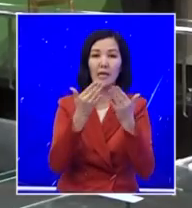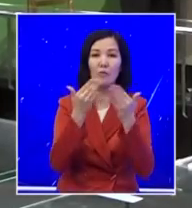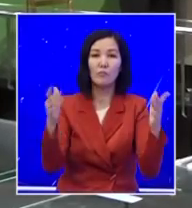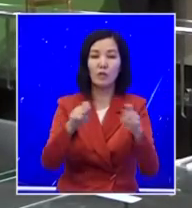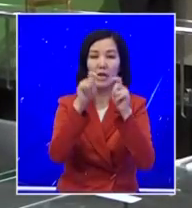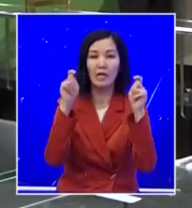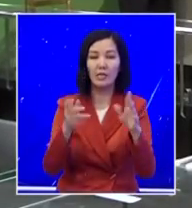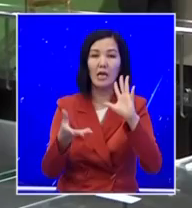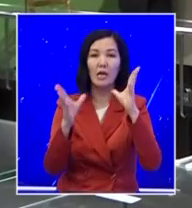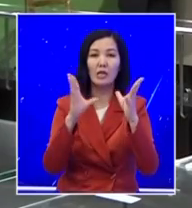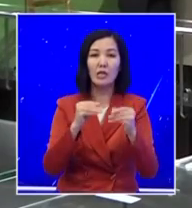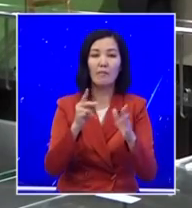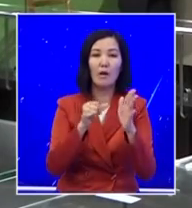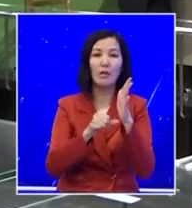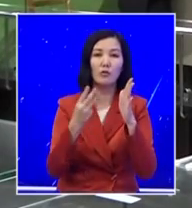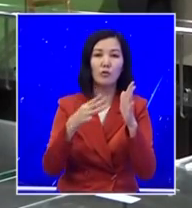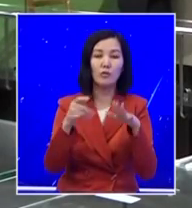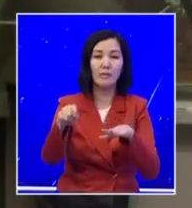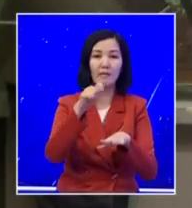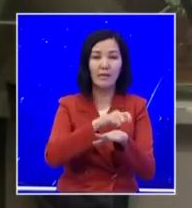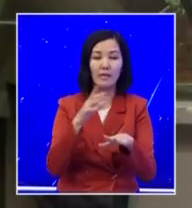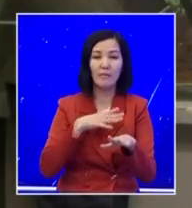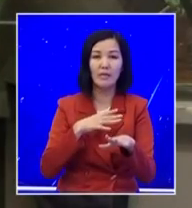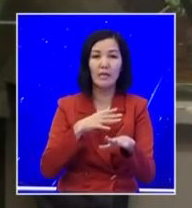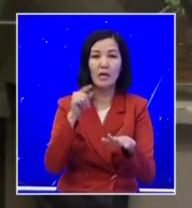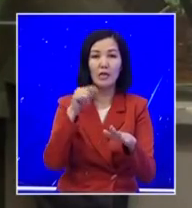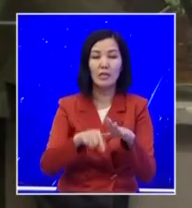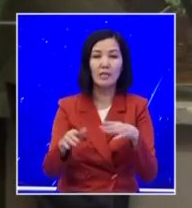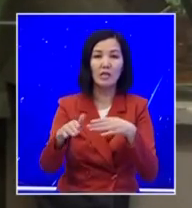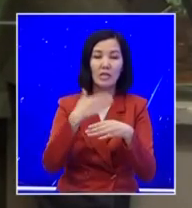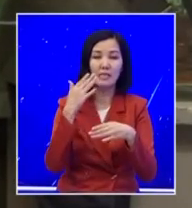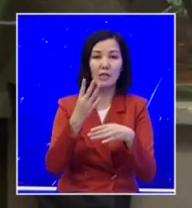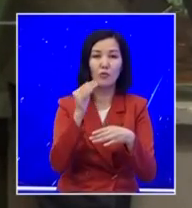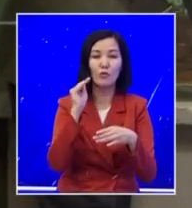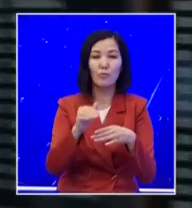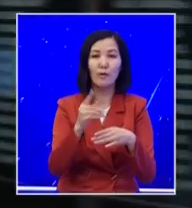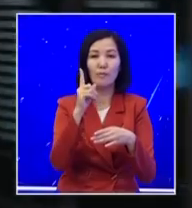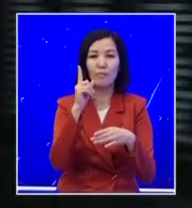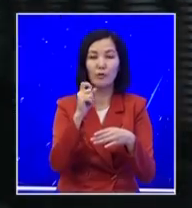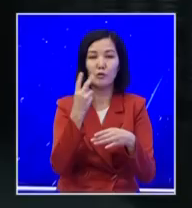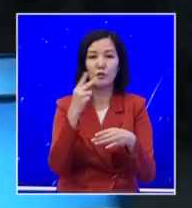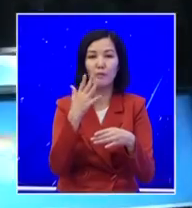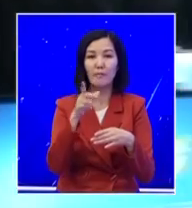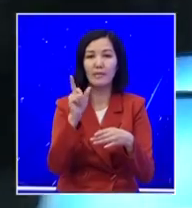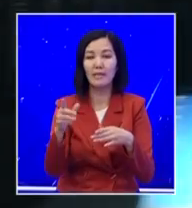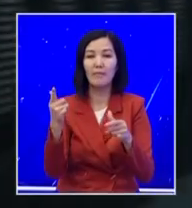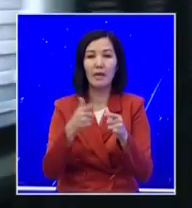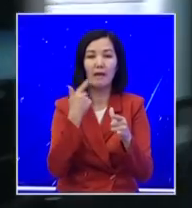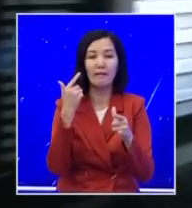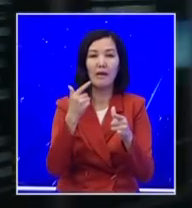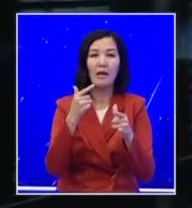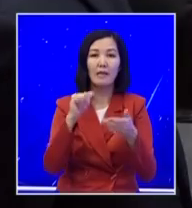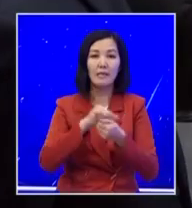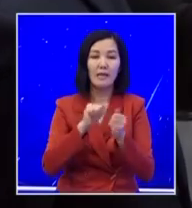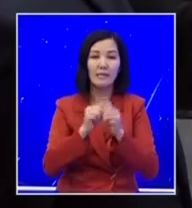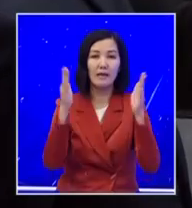ашылды. Жалпы алаңы 635 шаршы метр. Мұнда жазықсыз жазаланған 4125 адамның аты жөні мәрмәр тасқа